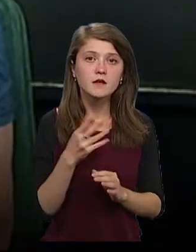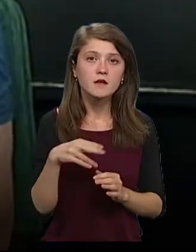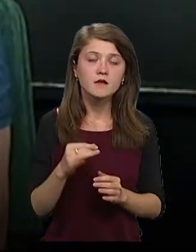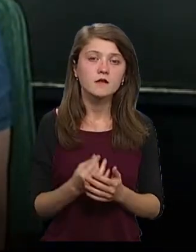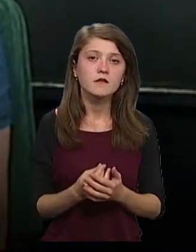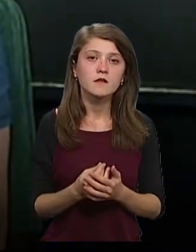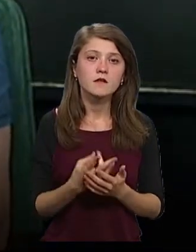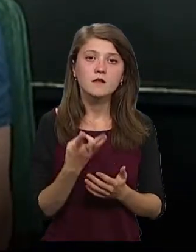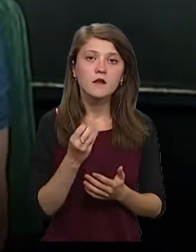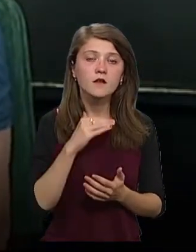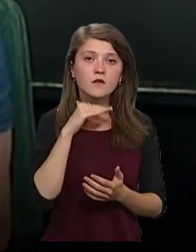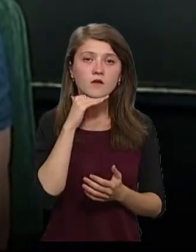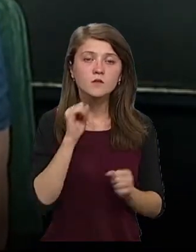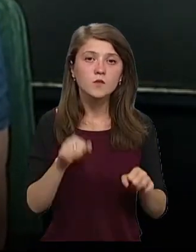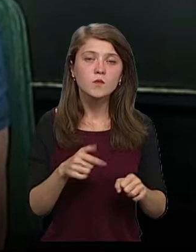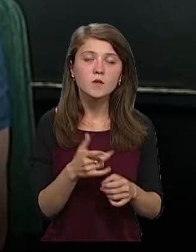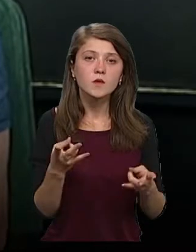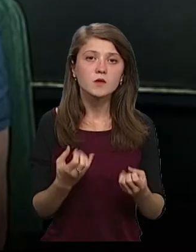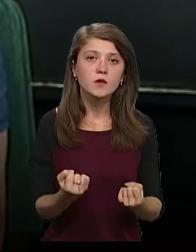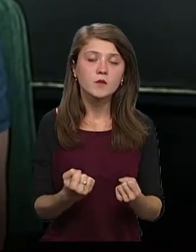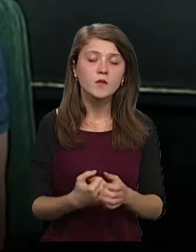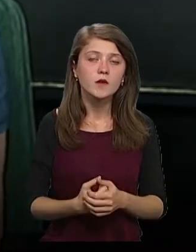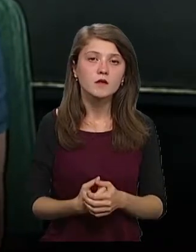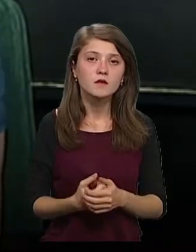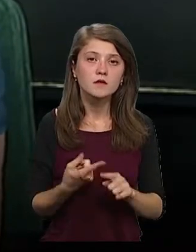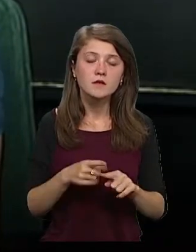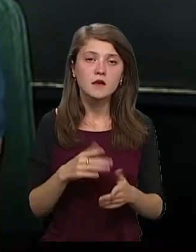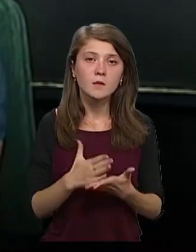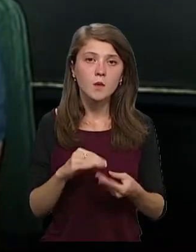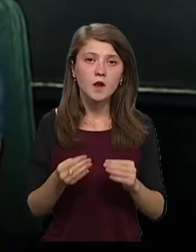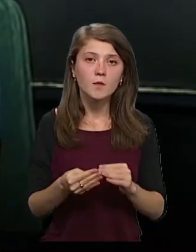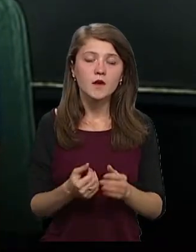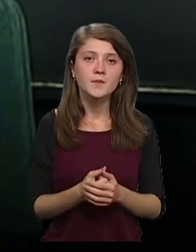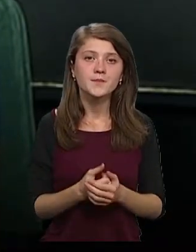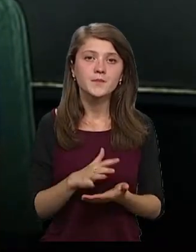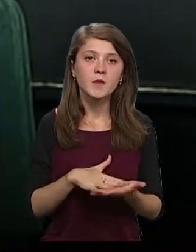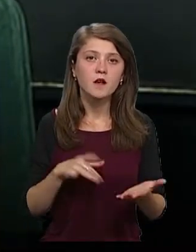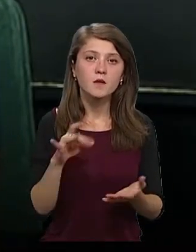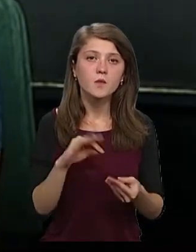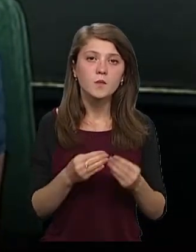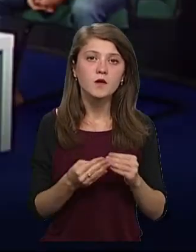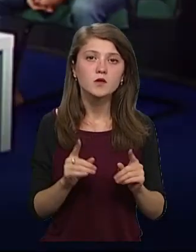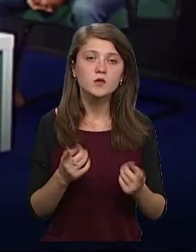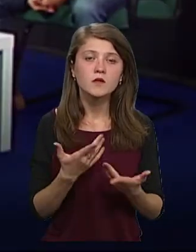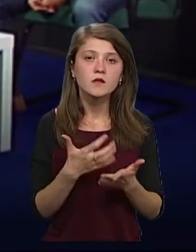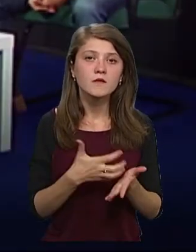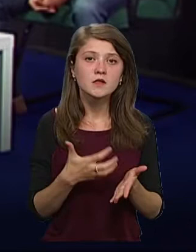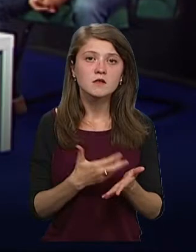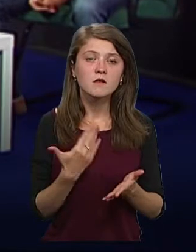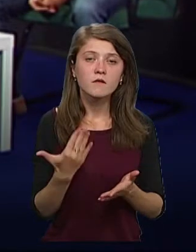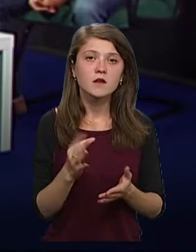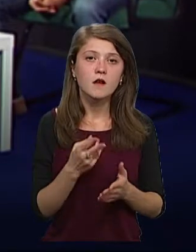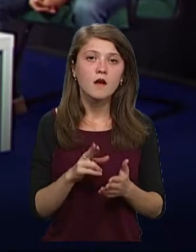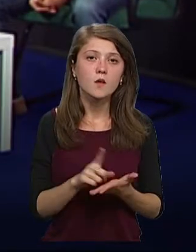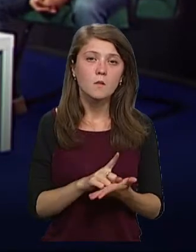досить спроможні, але їх треба утримувати, потрібно утримувати. Оце є проблема. Далі про проблеми. Чого не вистачає вам для ефективної